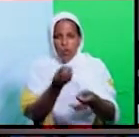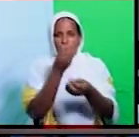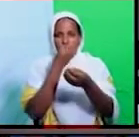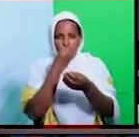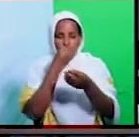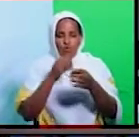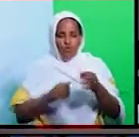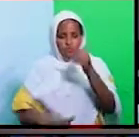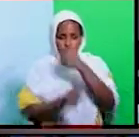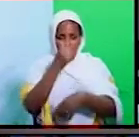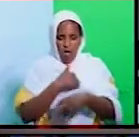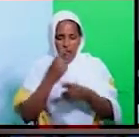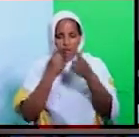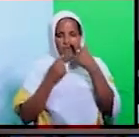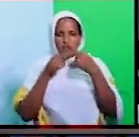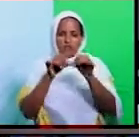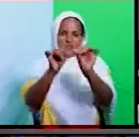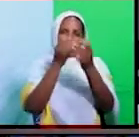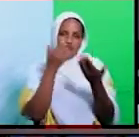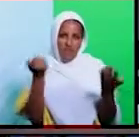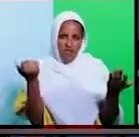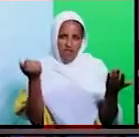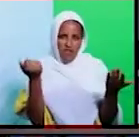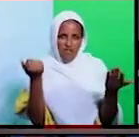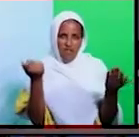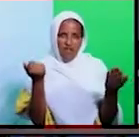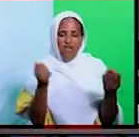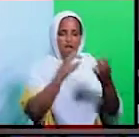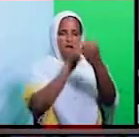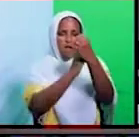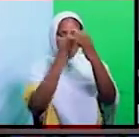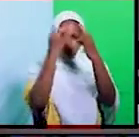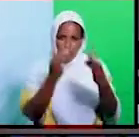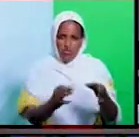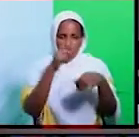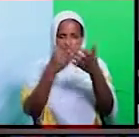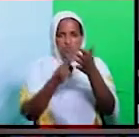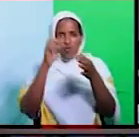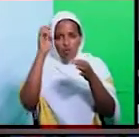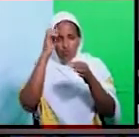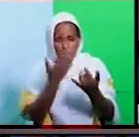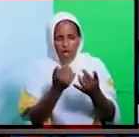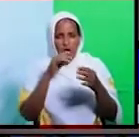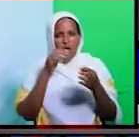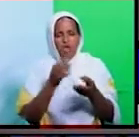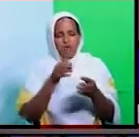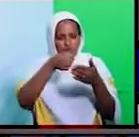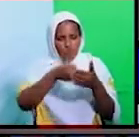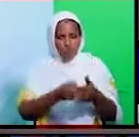ደቀ መዛሙርት ፈርተው ሲወድቁ ከደመናው የሚወደው ልጅ ይህ ነው የሚል ቃል ሲመጣ ደቀ መዛሙርቱም ይህን